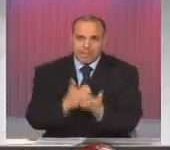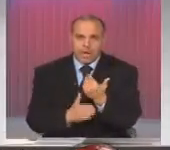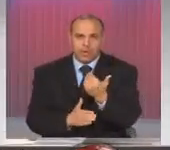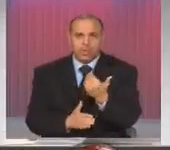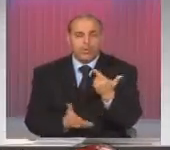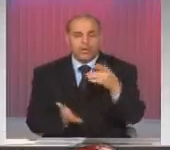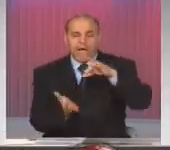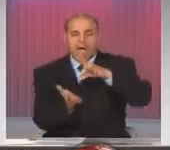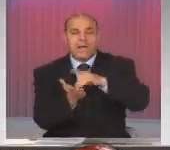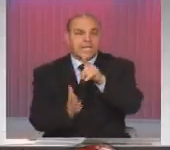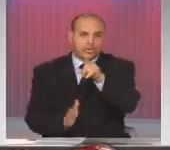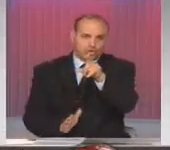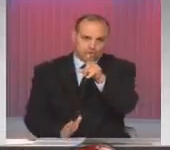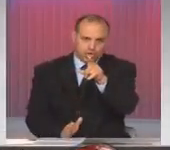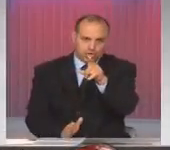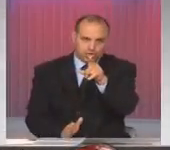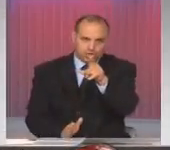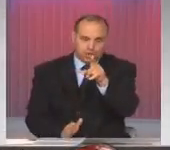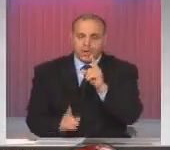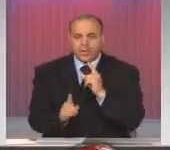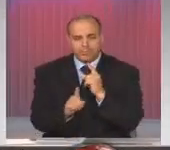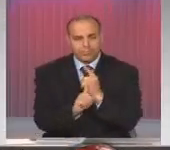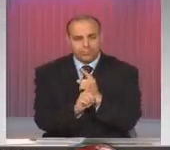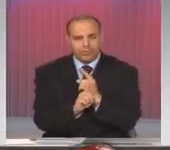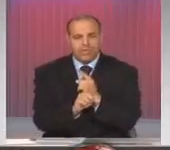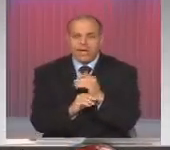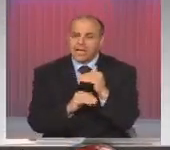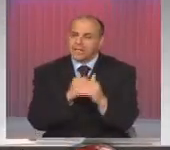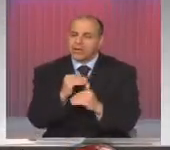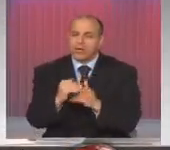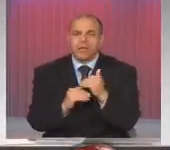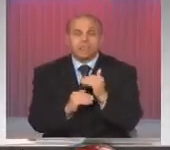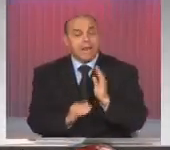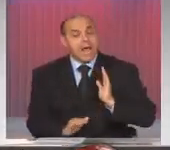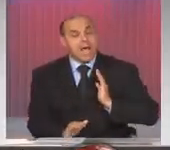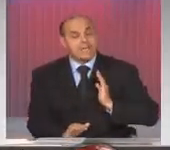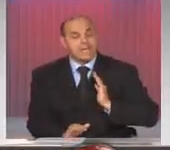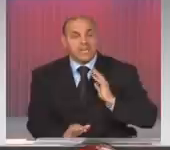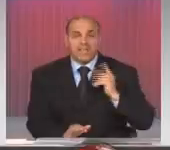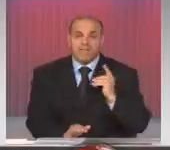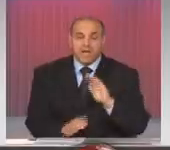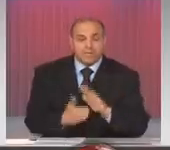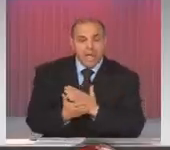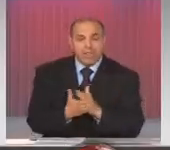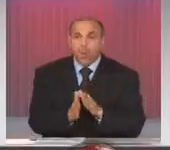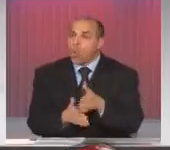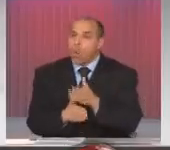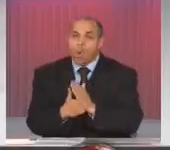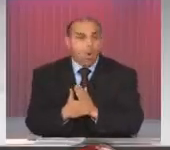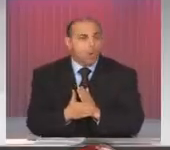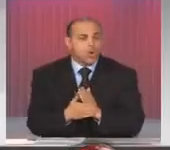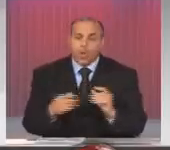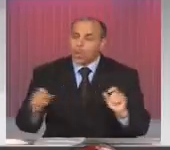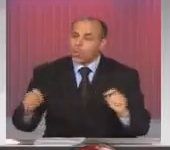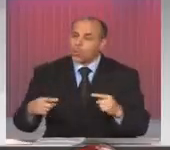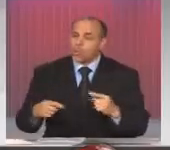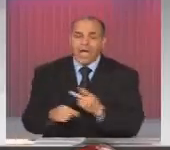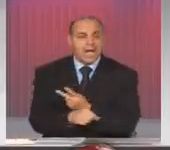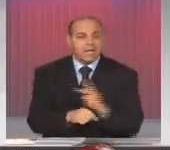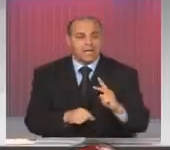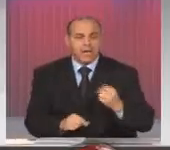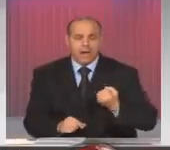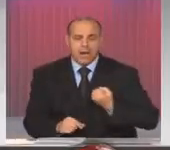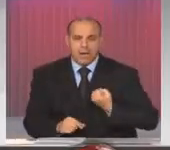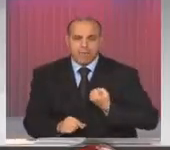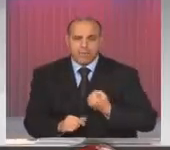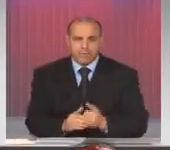بقصر قرطاج. ويتناول اللقاء سبل تطوير المنظومة العسكرية من خلال توفير المعدات اللازمة لمواجهة خطر